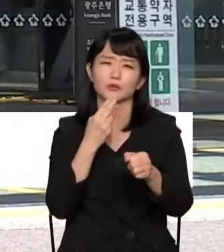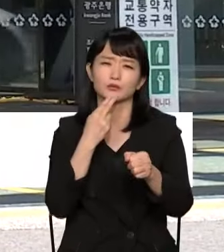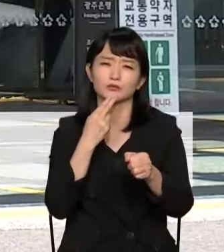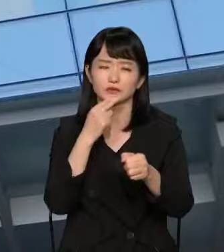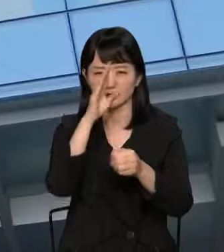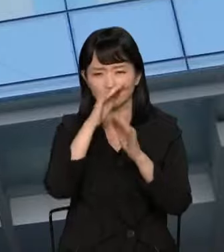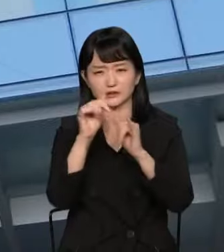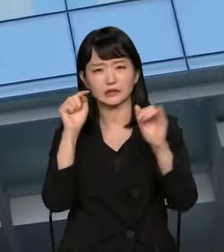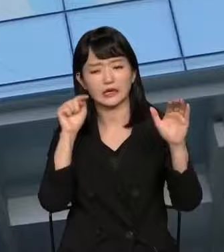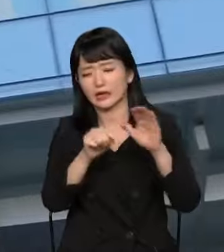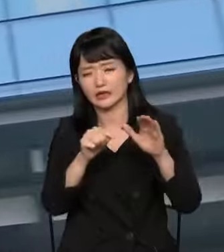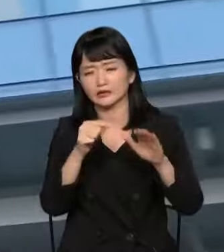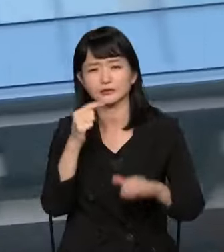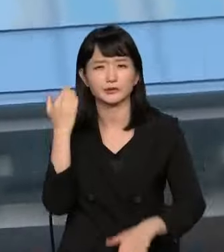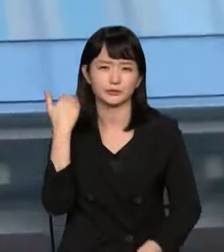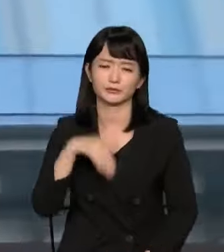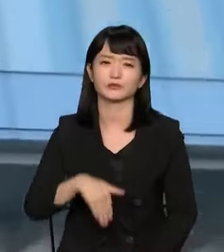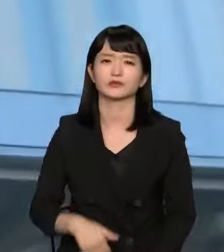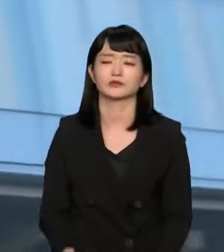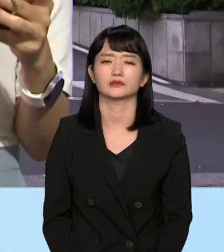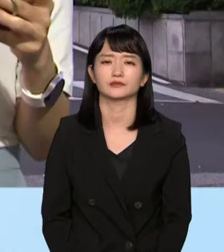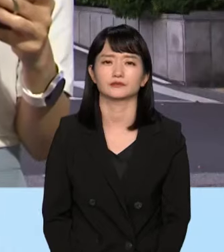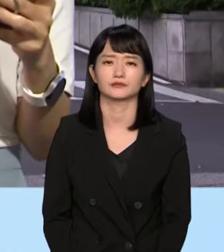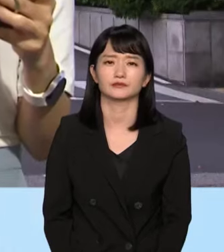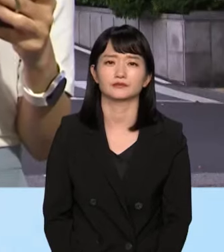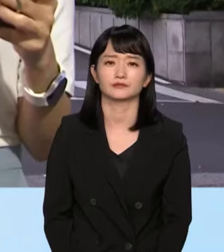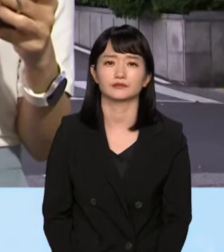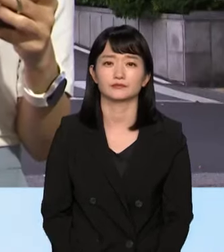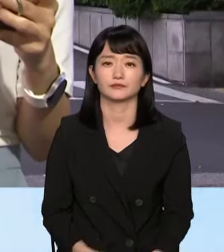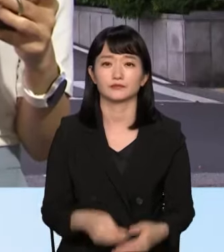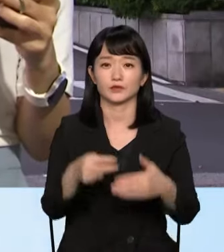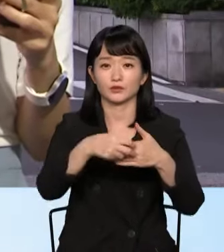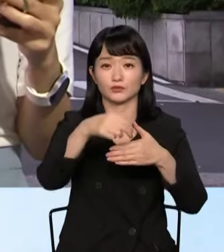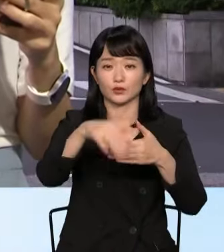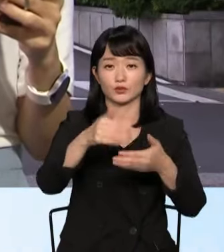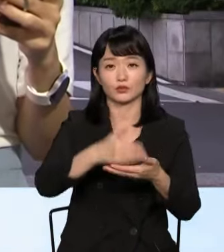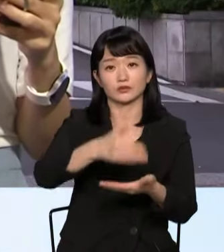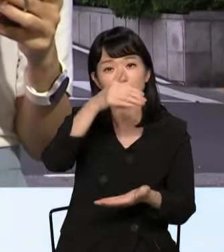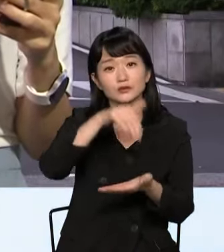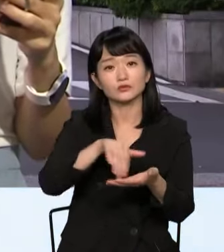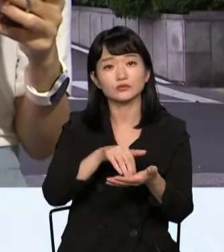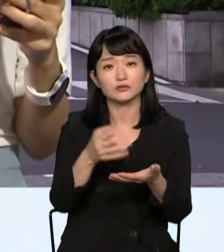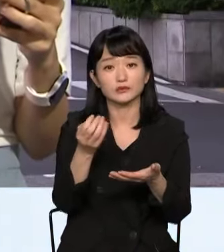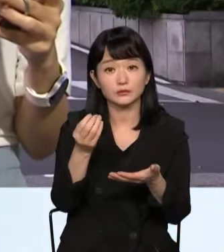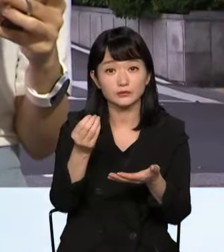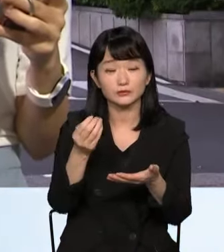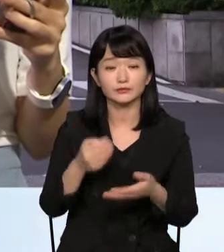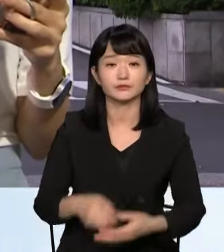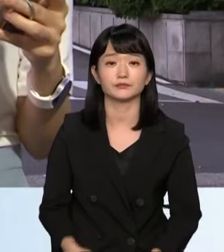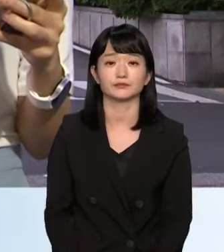받아주지 않은 겁니다네 아 문여는 병원 숫자는 얼마나